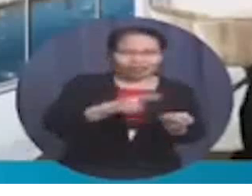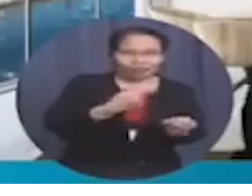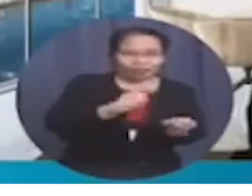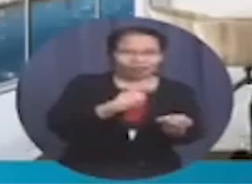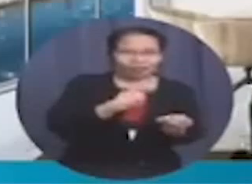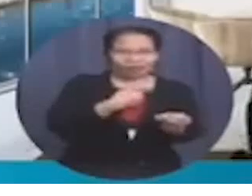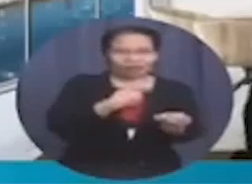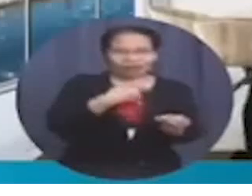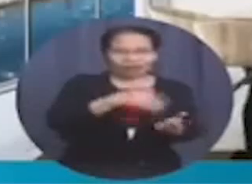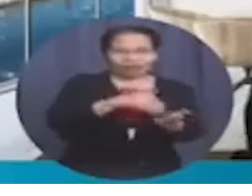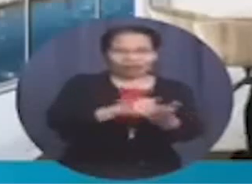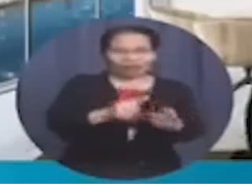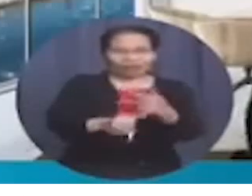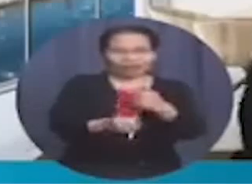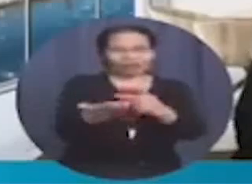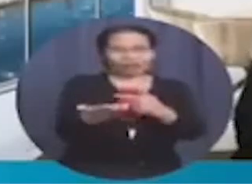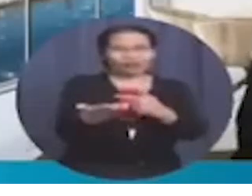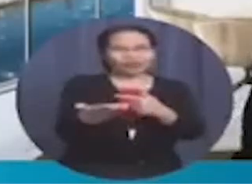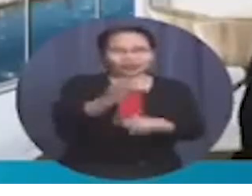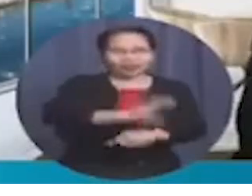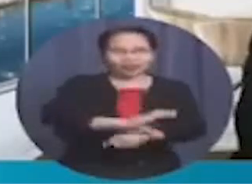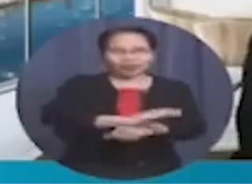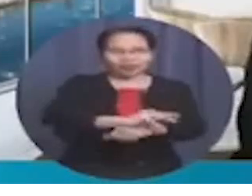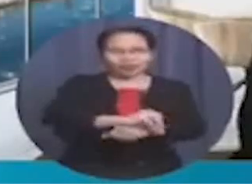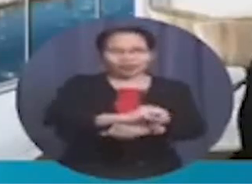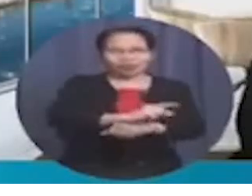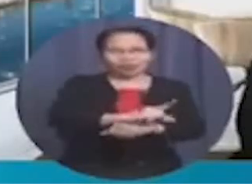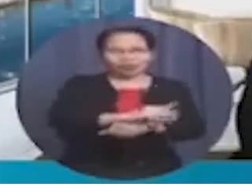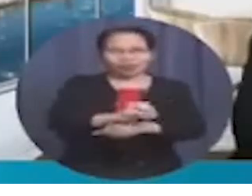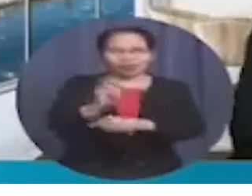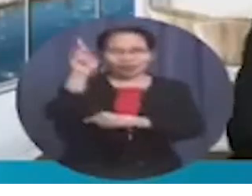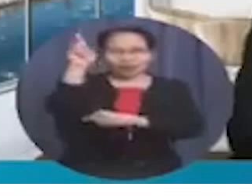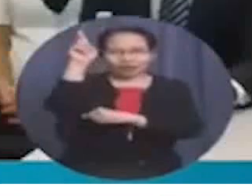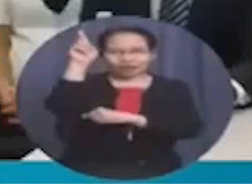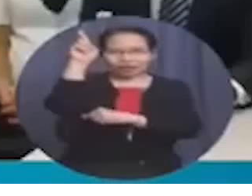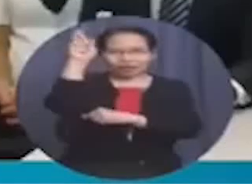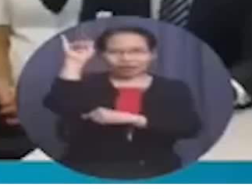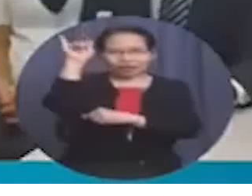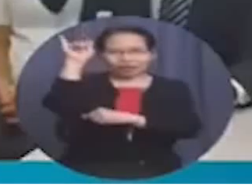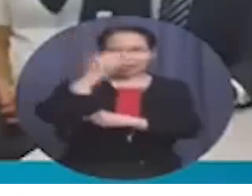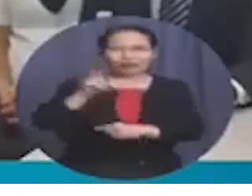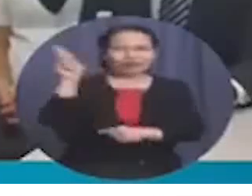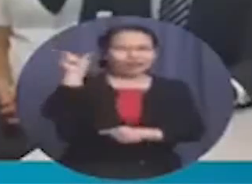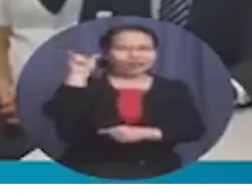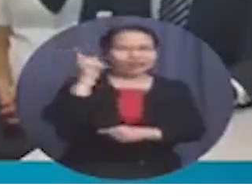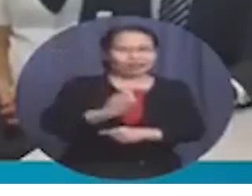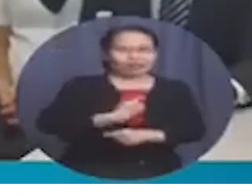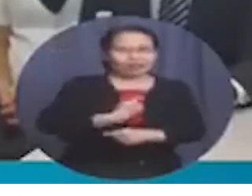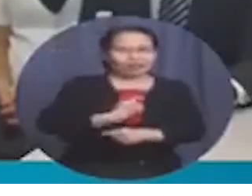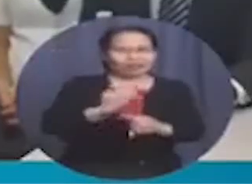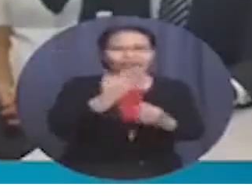ako. Ah, ikaw, isang iglesia ni Manalo, si Rayleigh Wagon. Buti naman, nakikinig ka sa